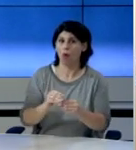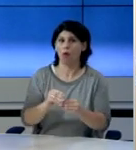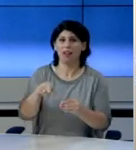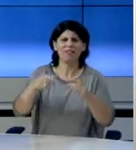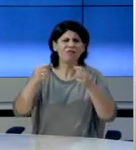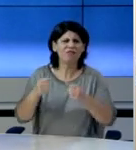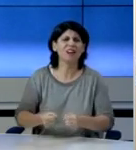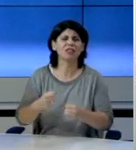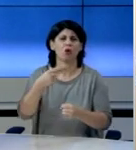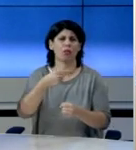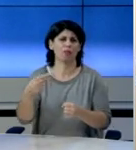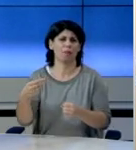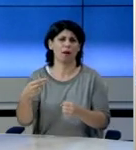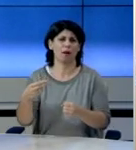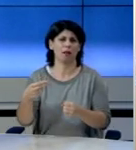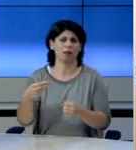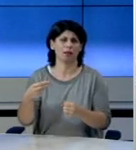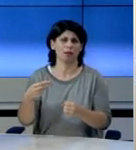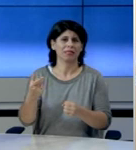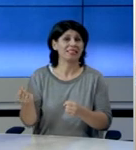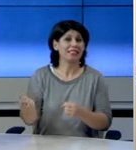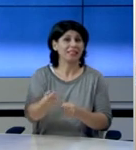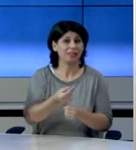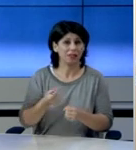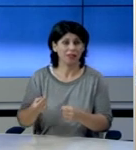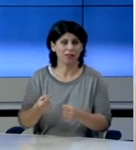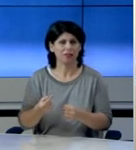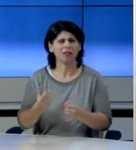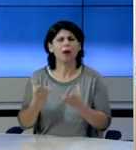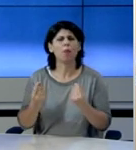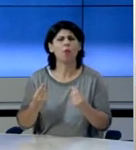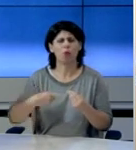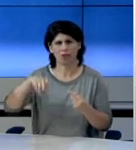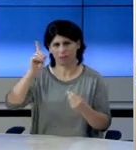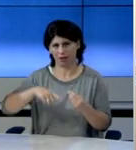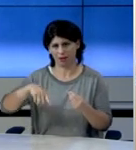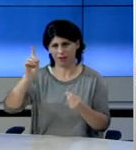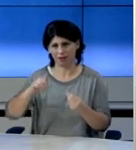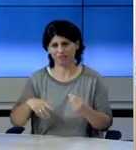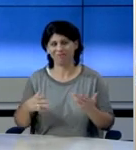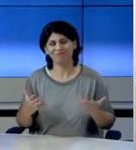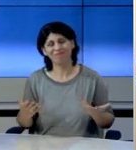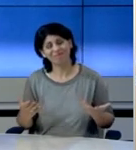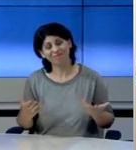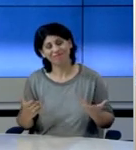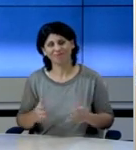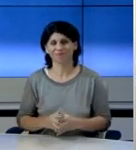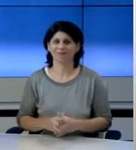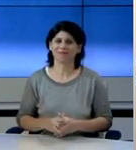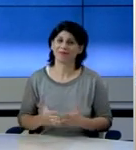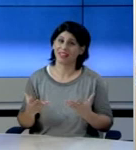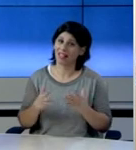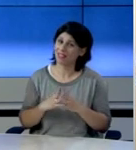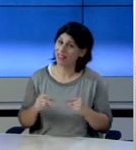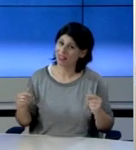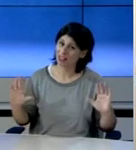το βασικό θέμα στα δελτία των ειδήσεων για ημέρες. Αλλά εντάξει, δεν πήγανε χαμένα,